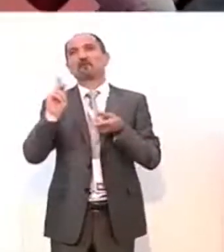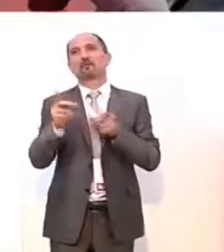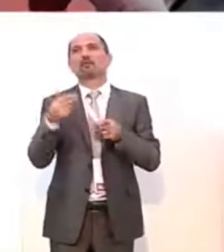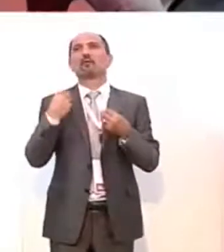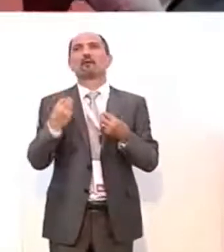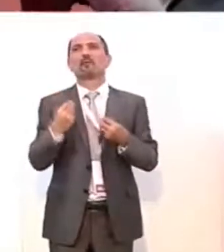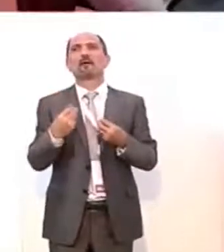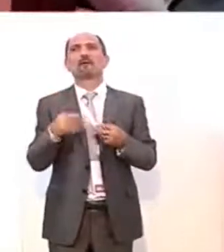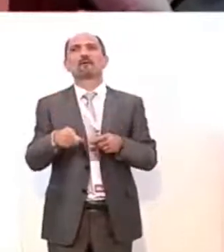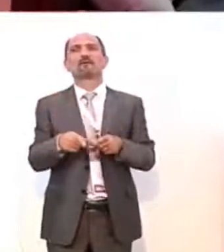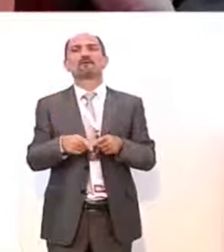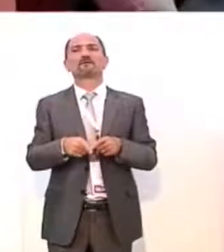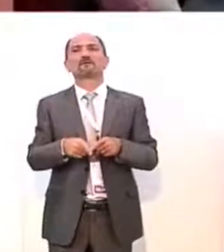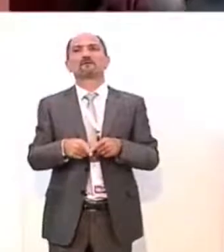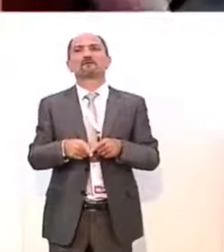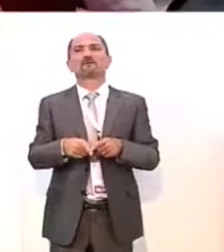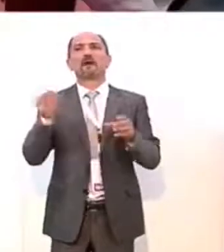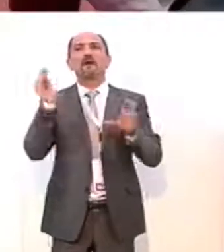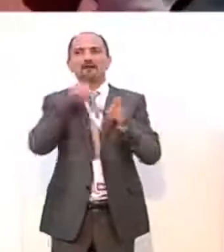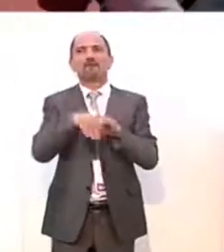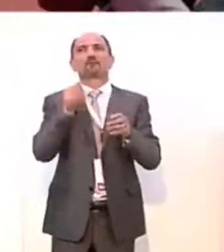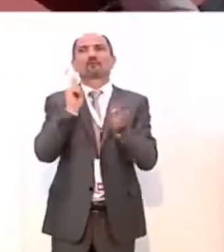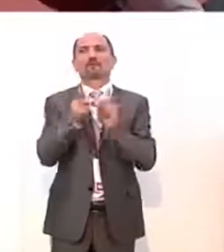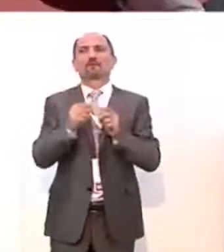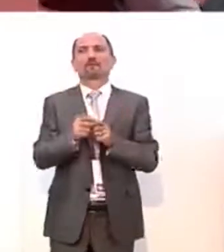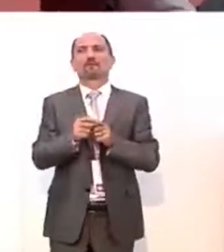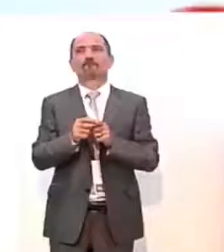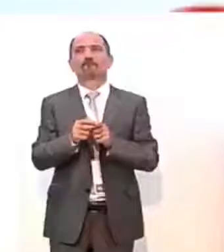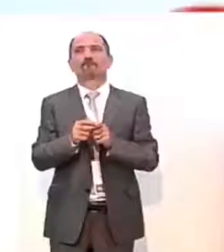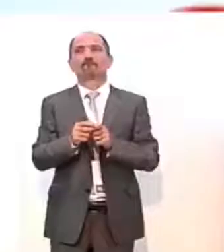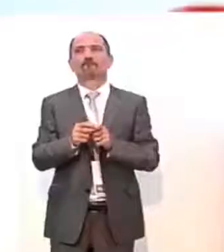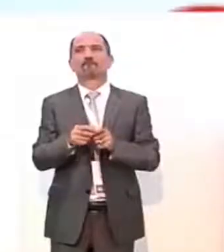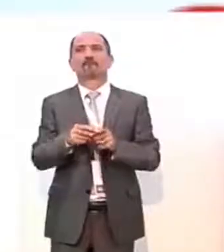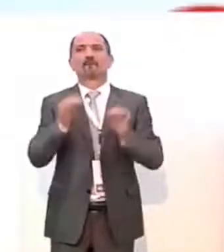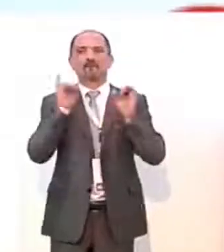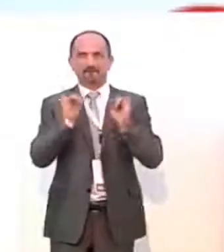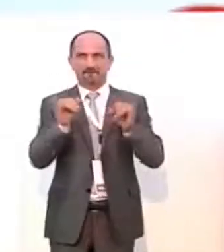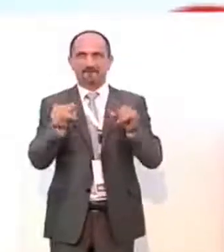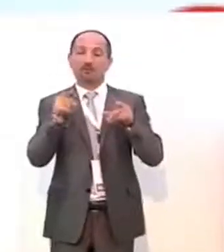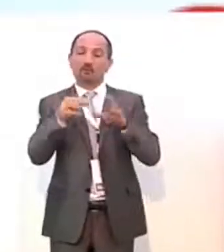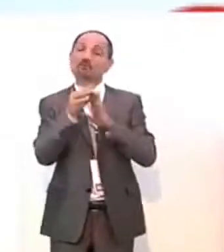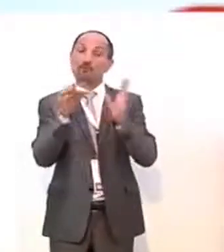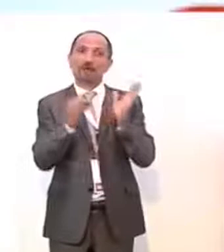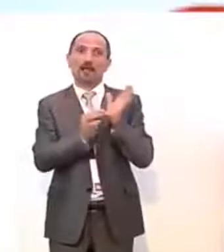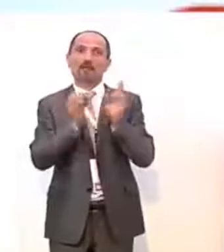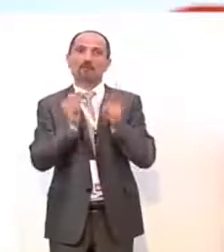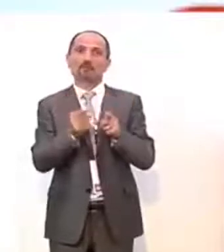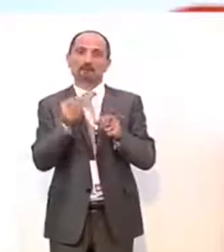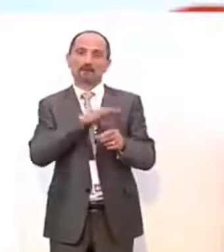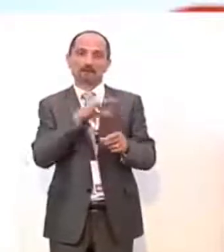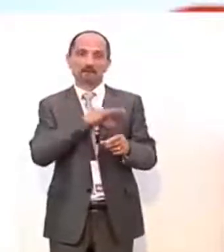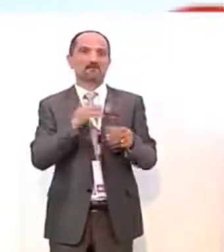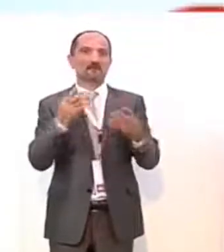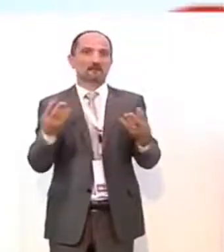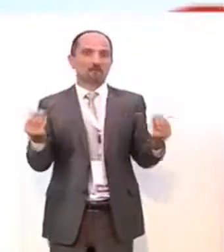ancora questo ritardo, anche in politica? Ma intanto, sì, questo è un dato che è interessante